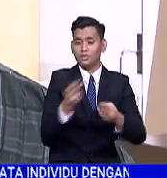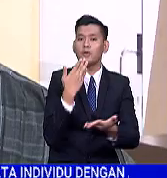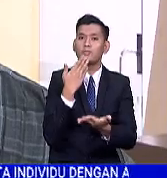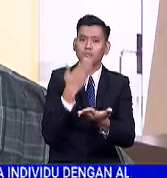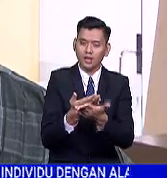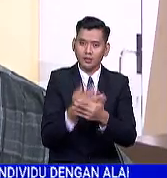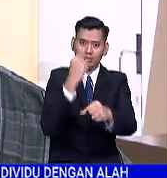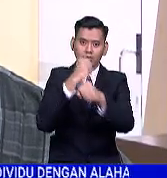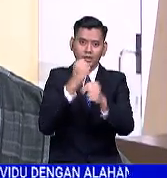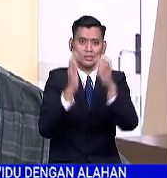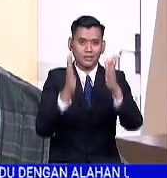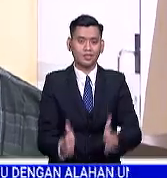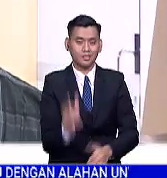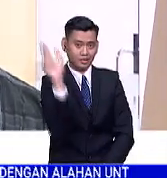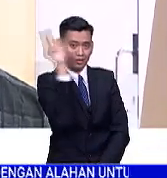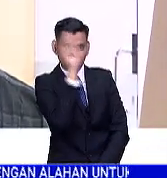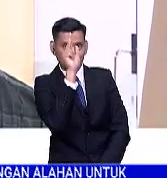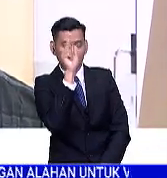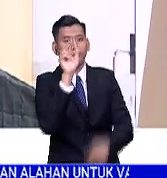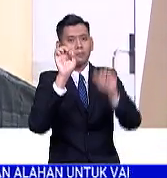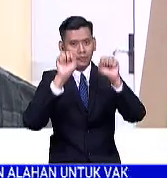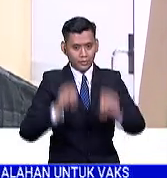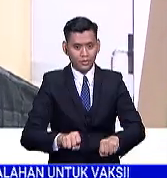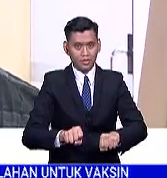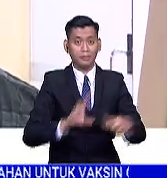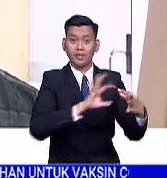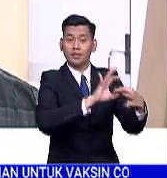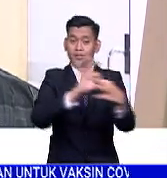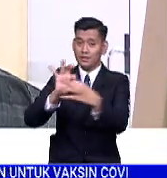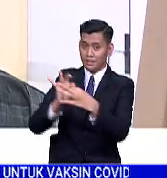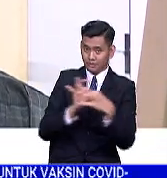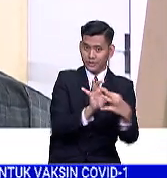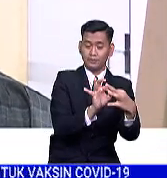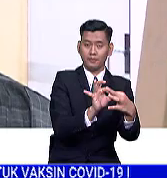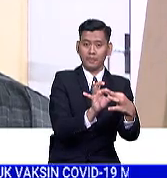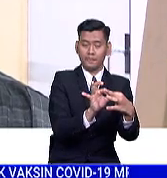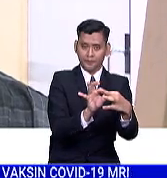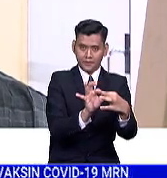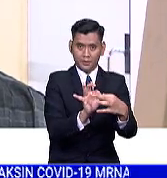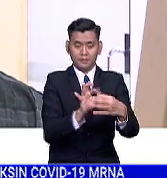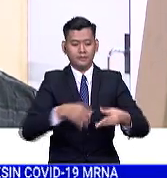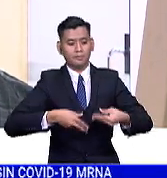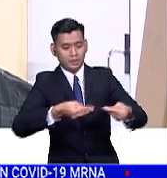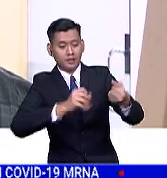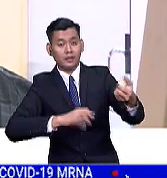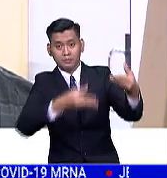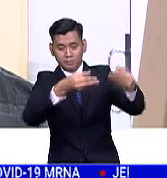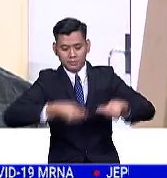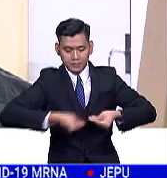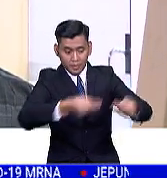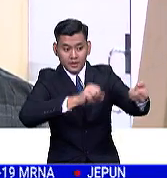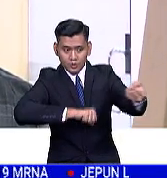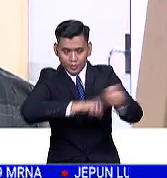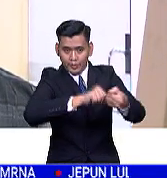punya uang beli eh setelah benih beads oleh dari tide atau memberi sokongan kepada kerajaan